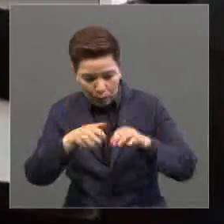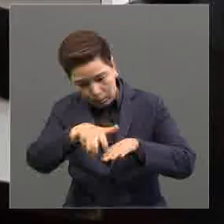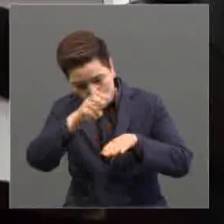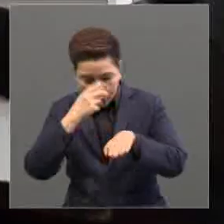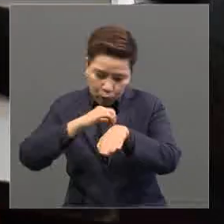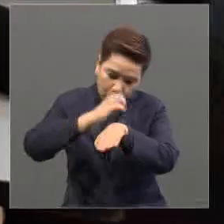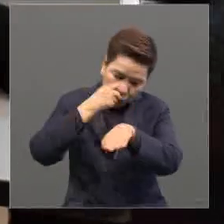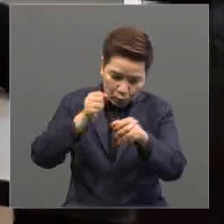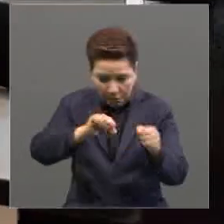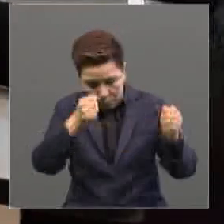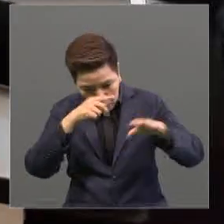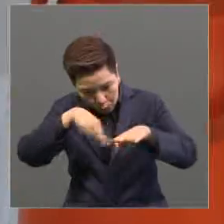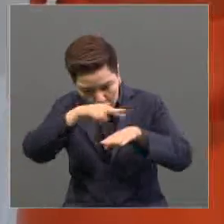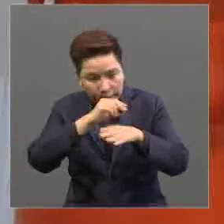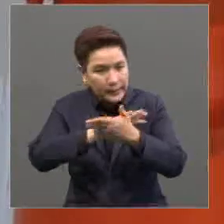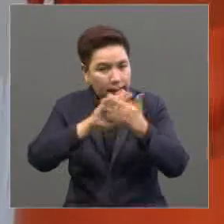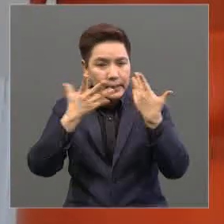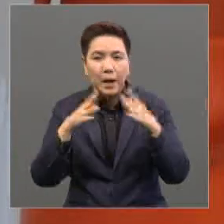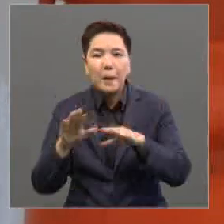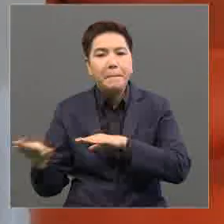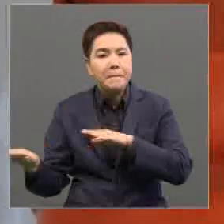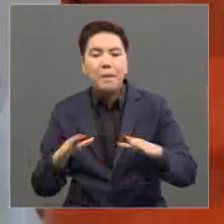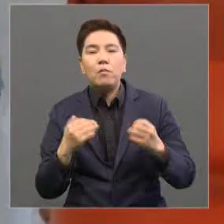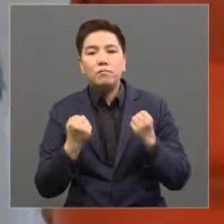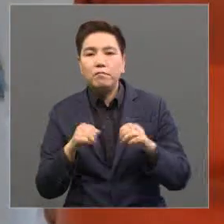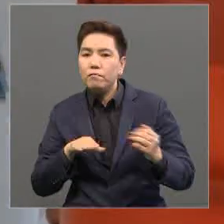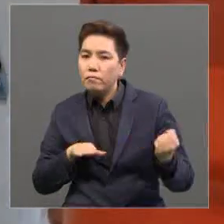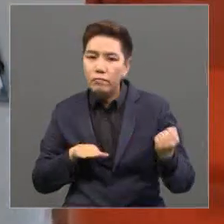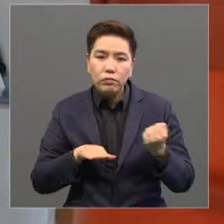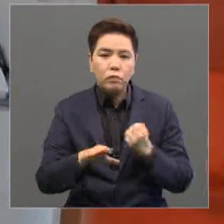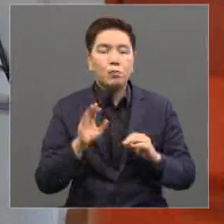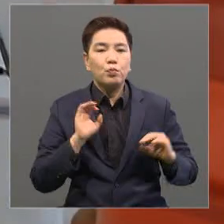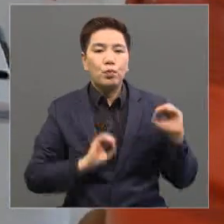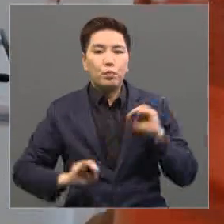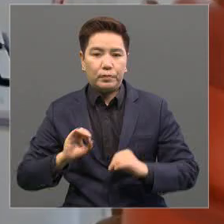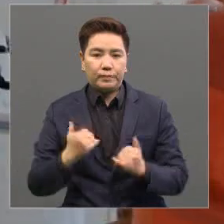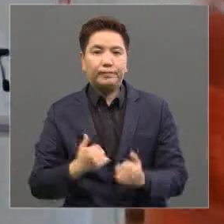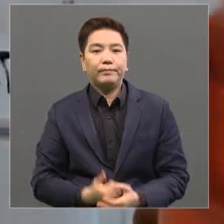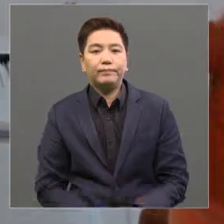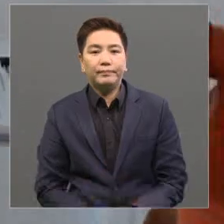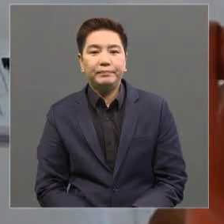ก่อนออกจากสถานีขนส่งผู้โดยสารเพื่อให้การเดินทางของประชาชนเป็นไปด้วยความปลอดภัยครับ